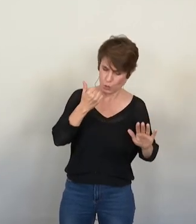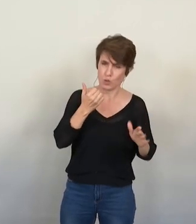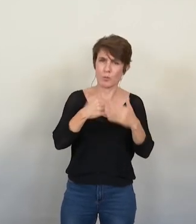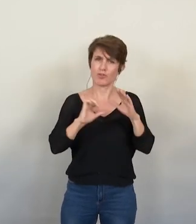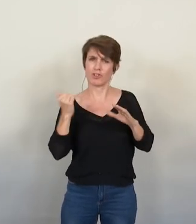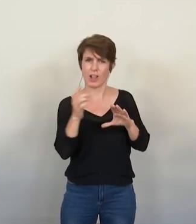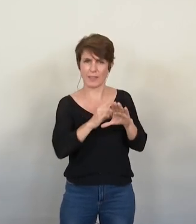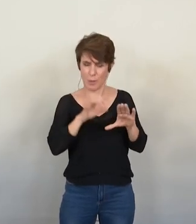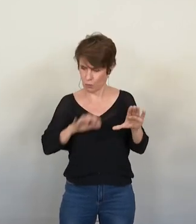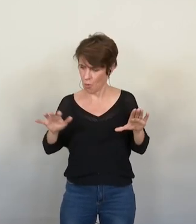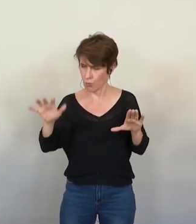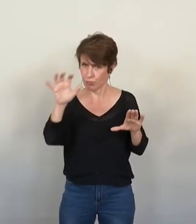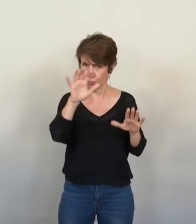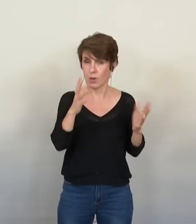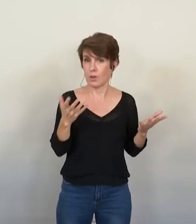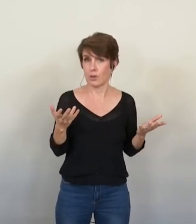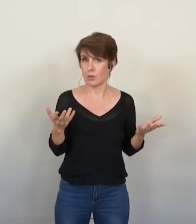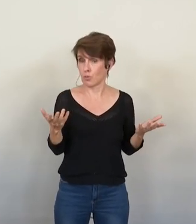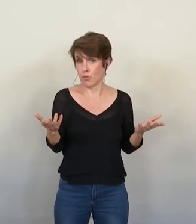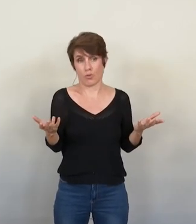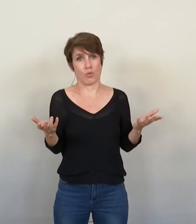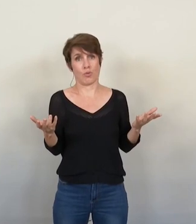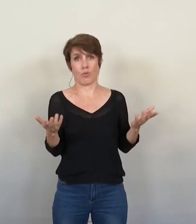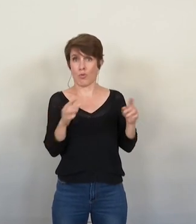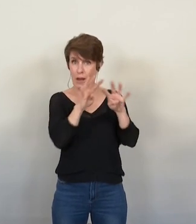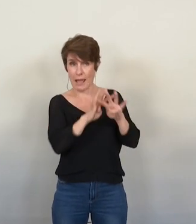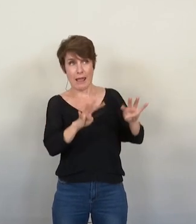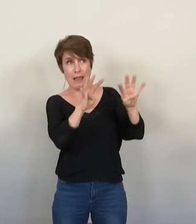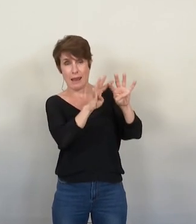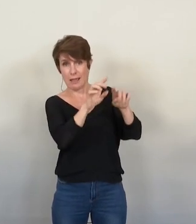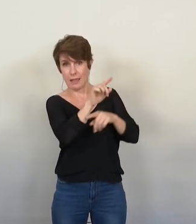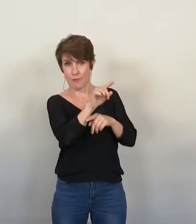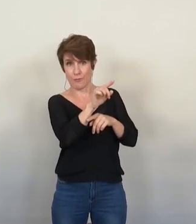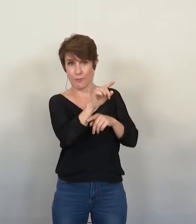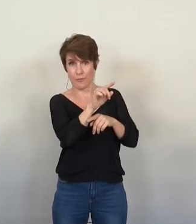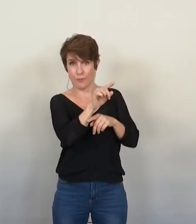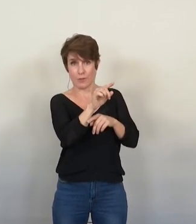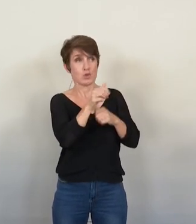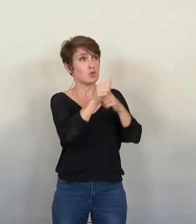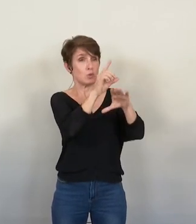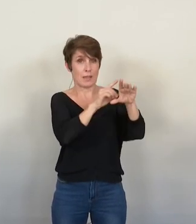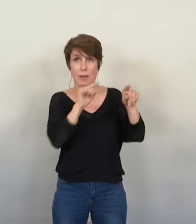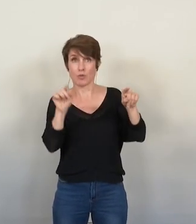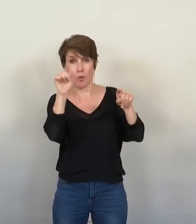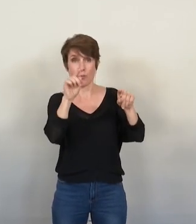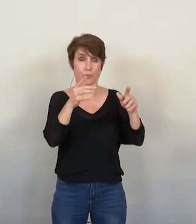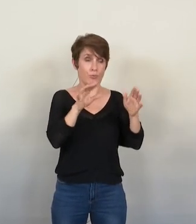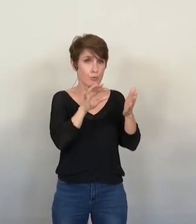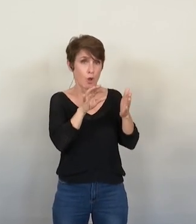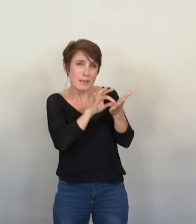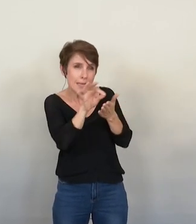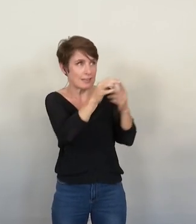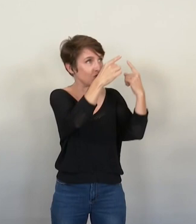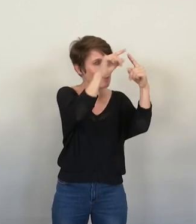départementale et donc elles aussi elles poussent plus ou moins des curseurs et et amène des discussions intéressantes VO peut-être un dernier